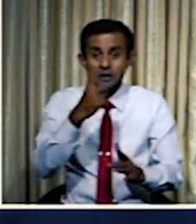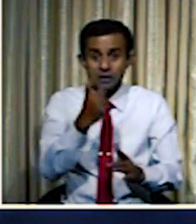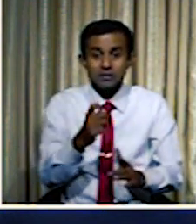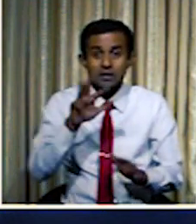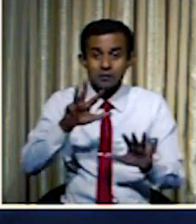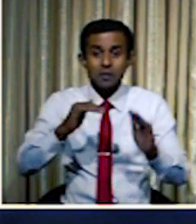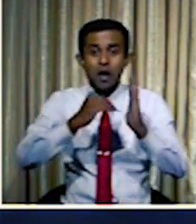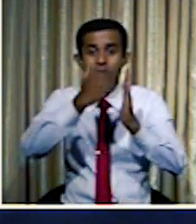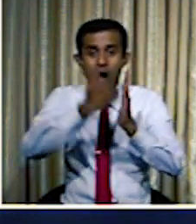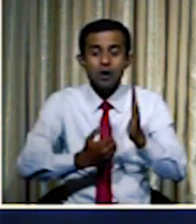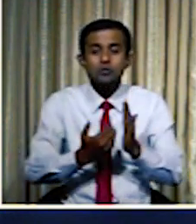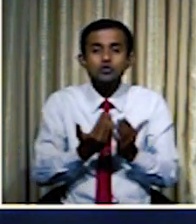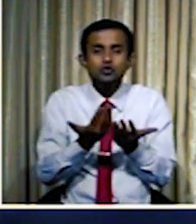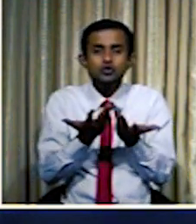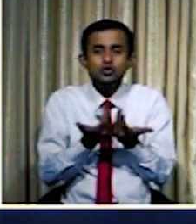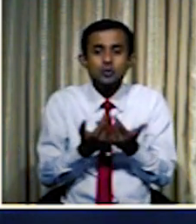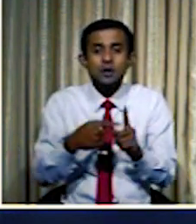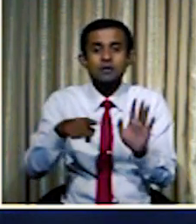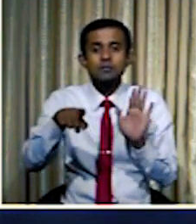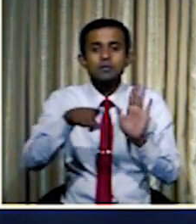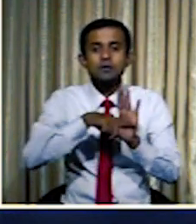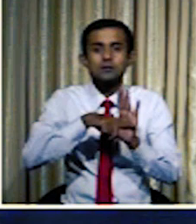අඩු කරොත් ඉතිරිය වෙන්නේ ඍණ